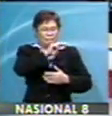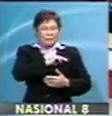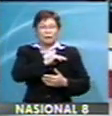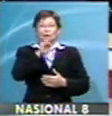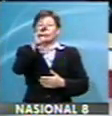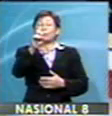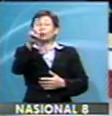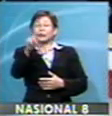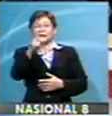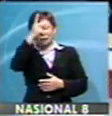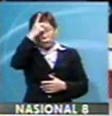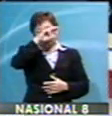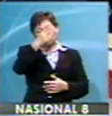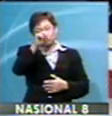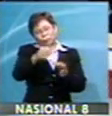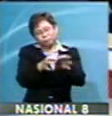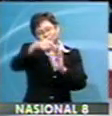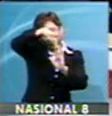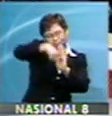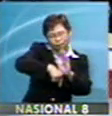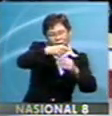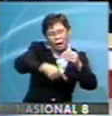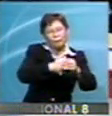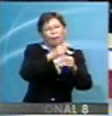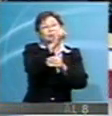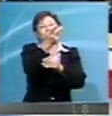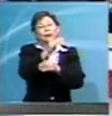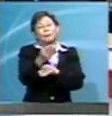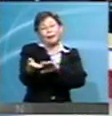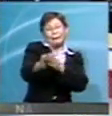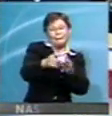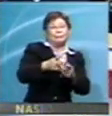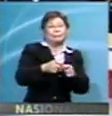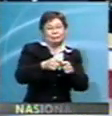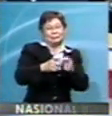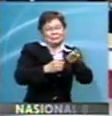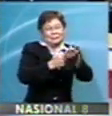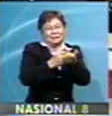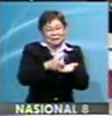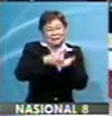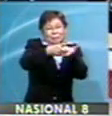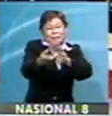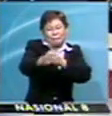chaong hari ini mengulas lanjut berhubung skim Khairat kematian yang akan menggatikan Im Mulai tahun depan